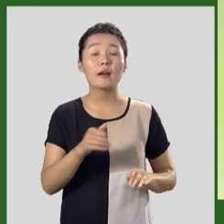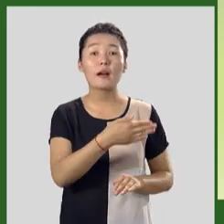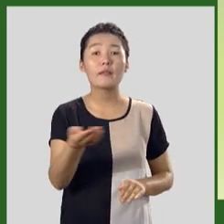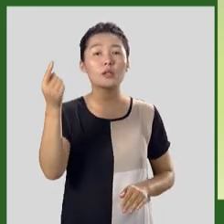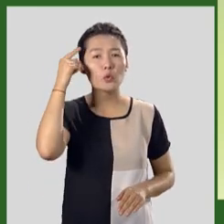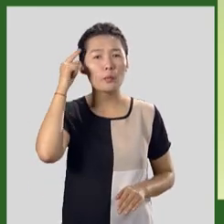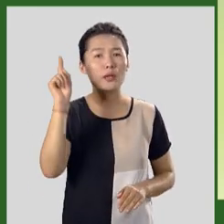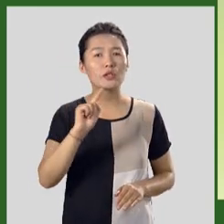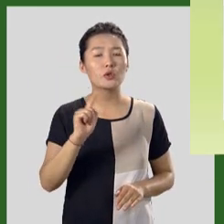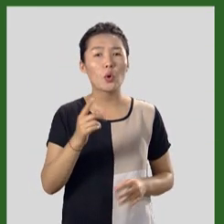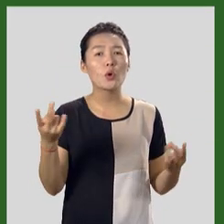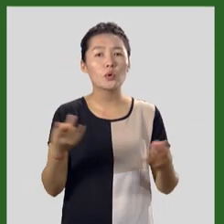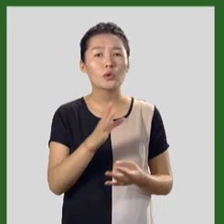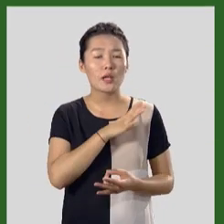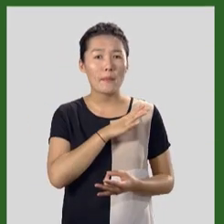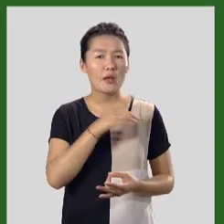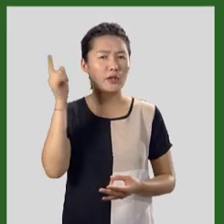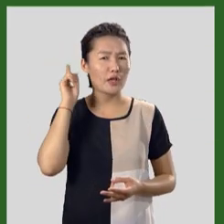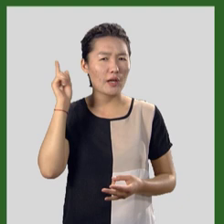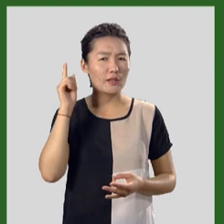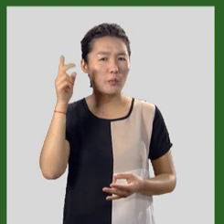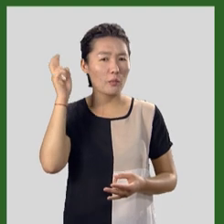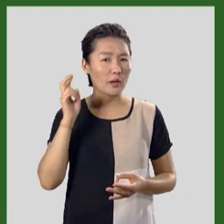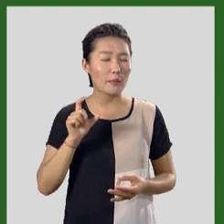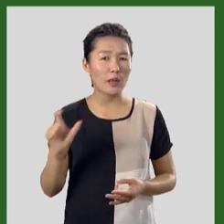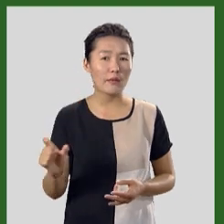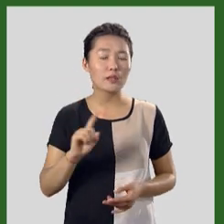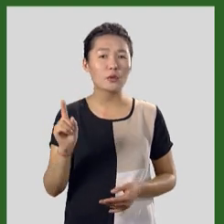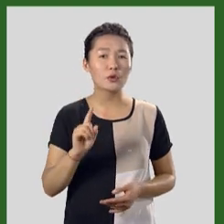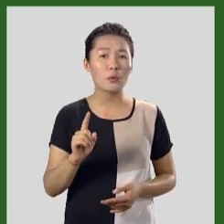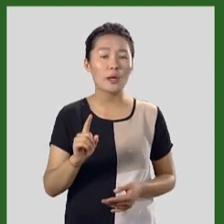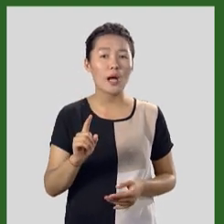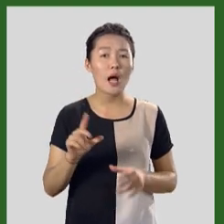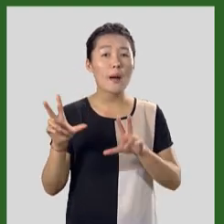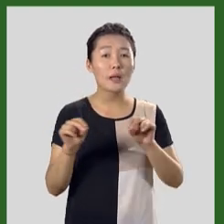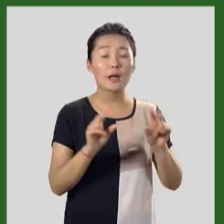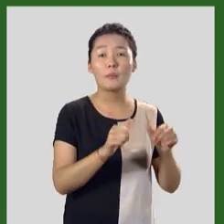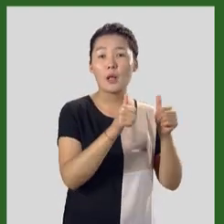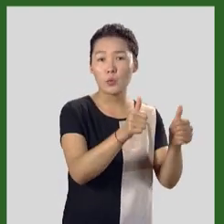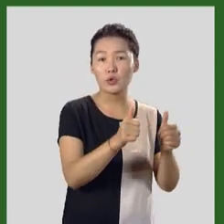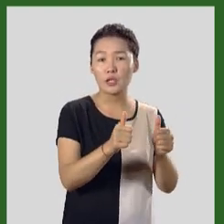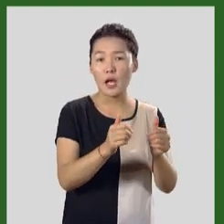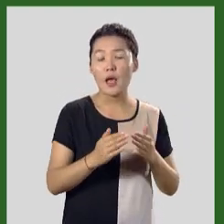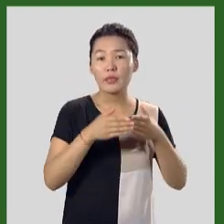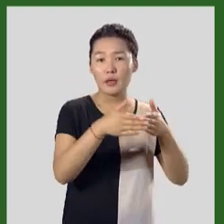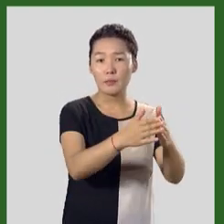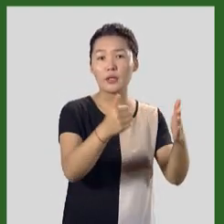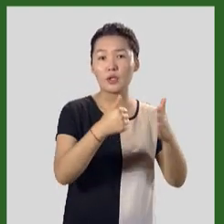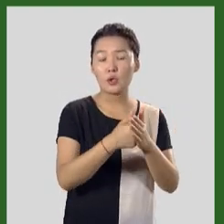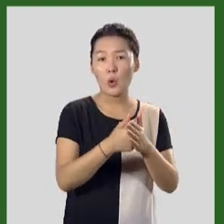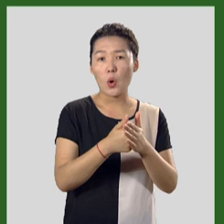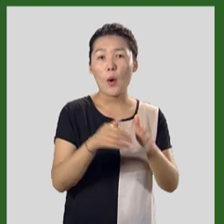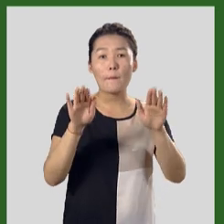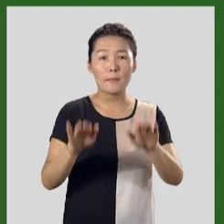было необходимо древнему мореплавателю, чтобы благополучно доплыть до места назначения?